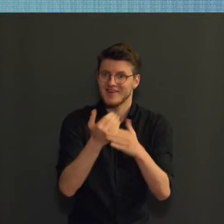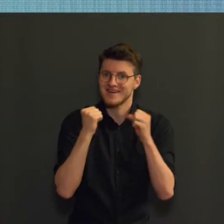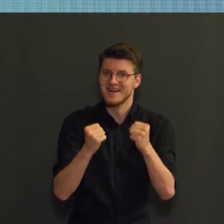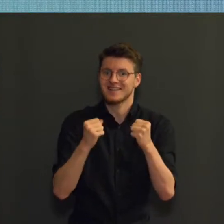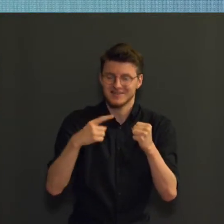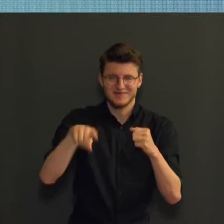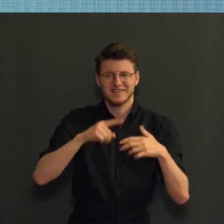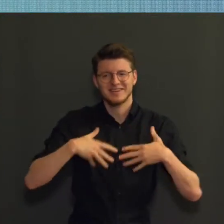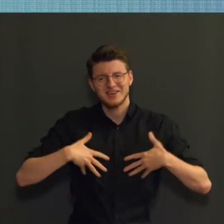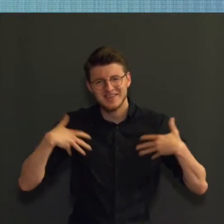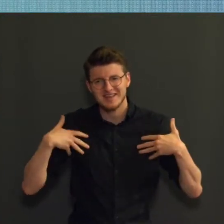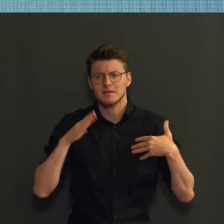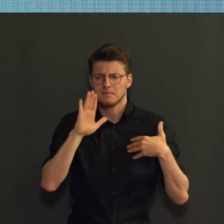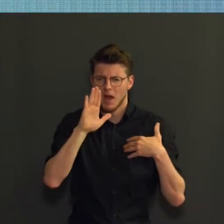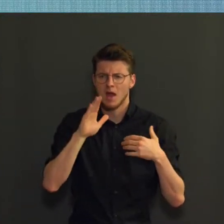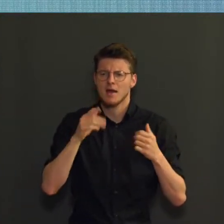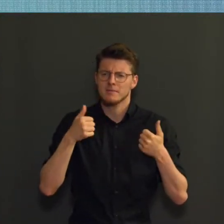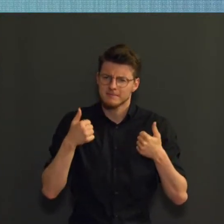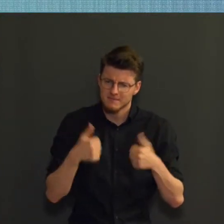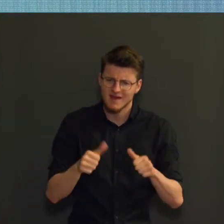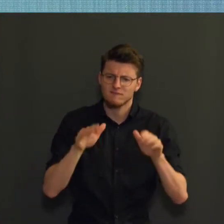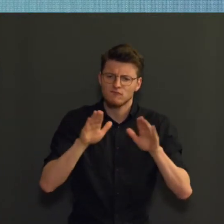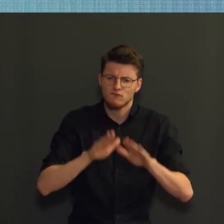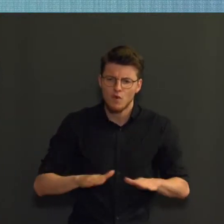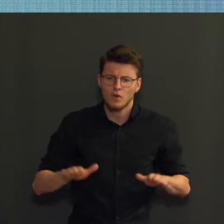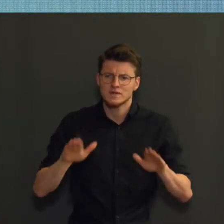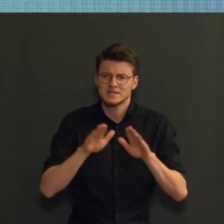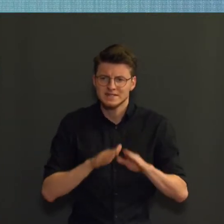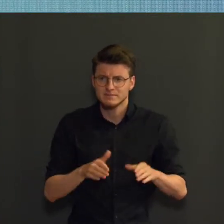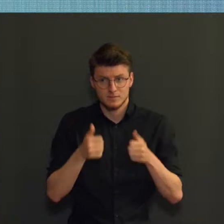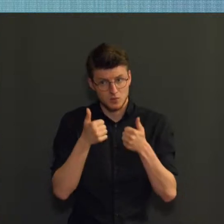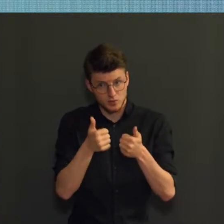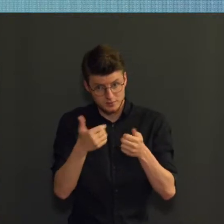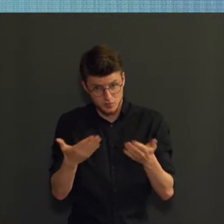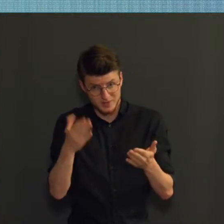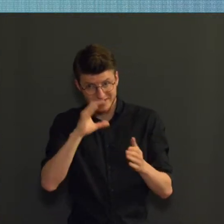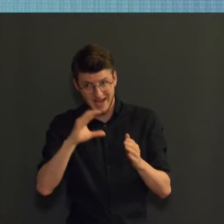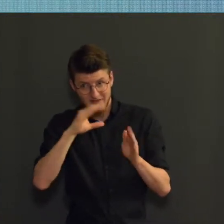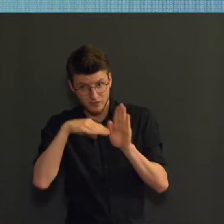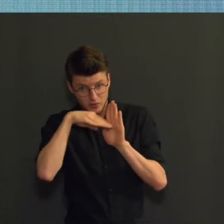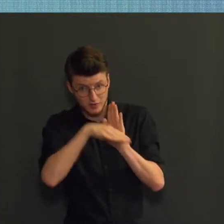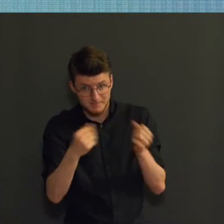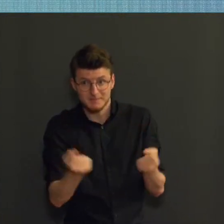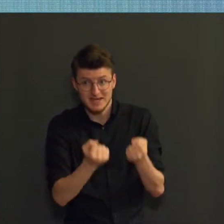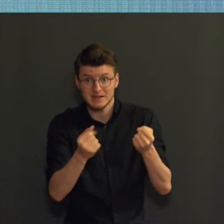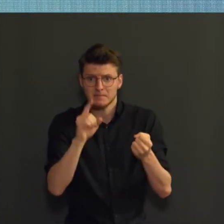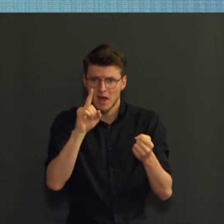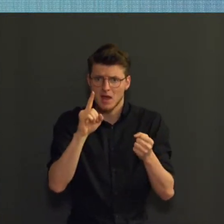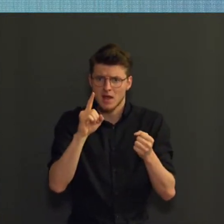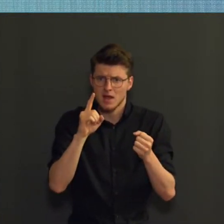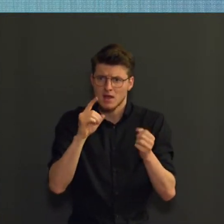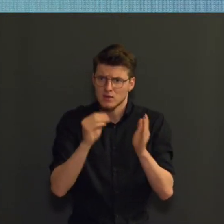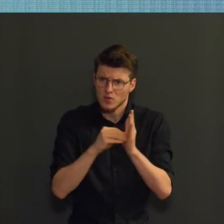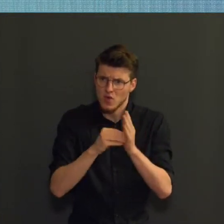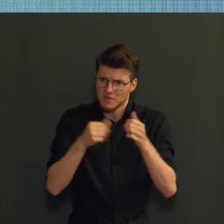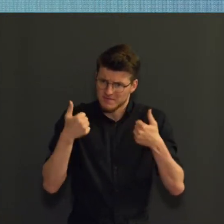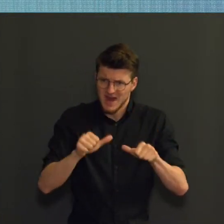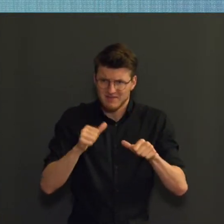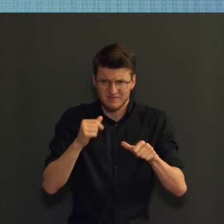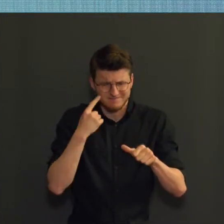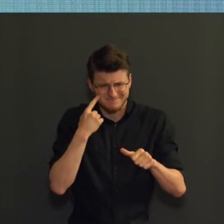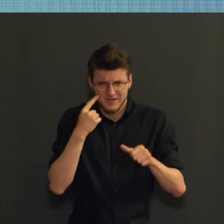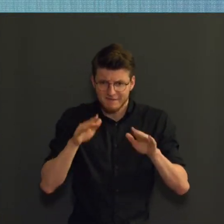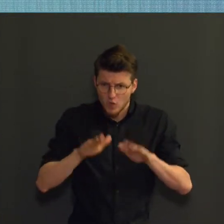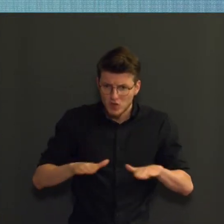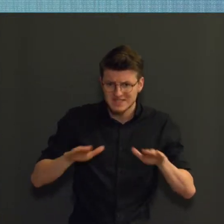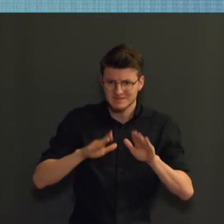op de goede weg, maar waakzaamheid blijft toch nog geboden. Samen hebben we immers 1 doel voor ogen, zo snel mogelijk het normale leven